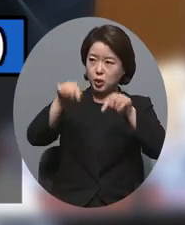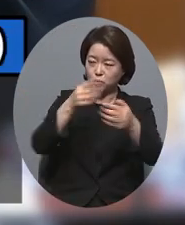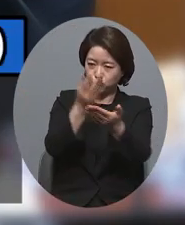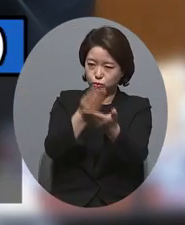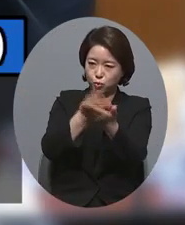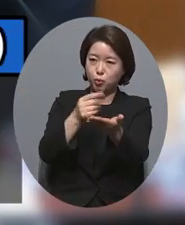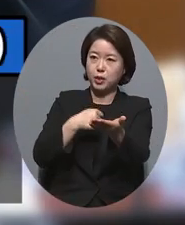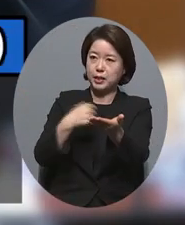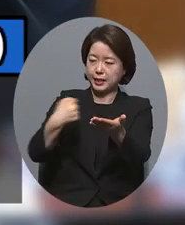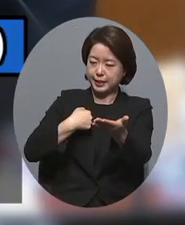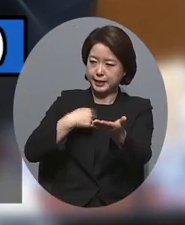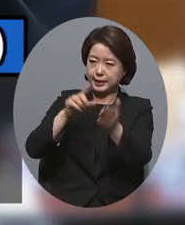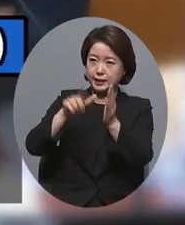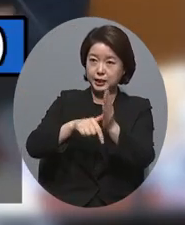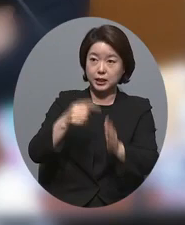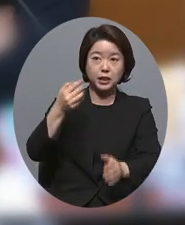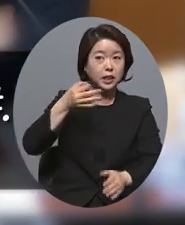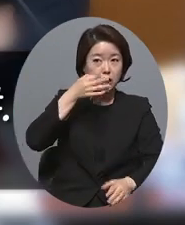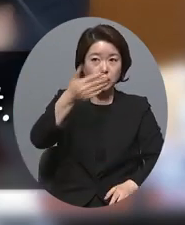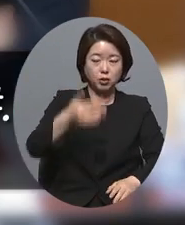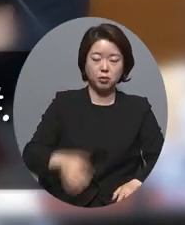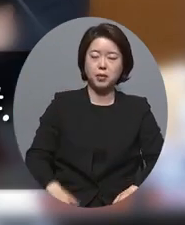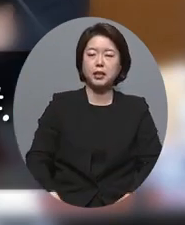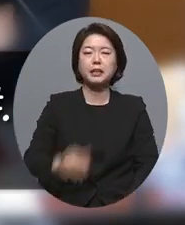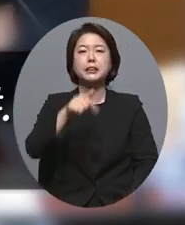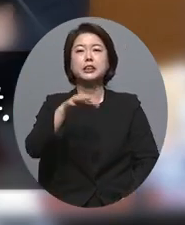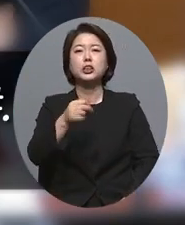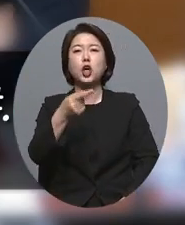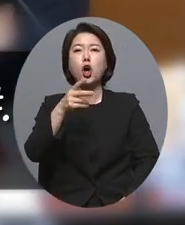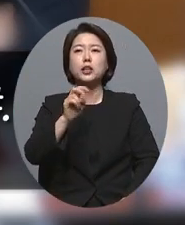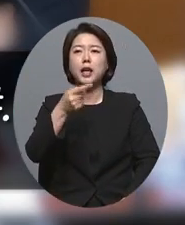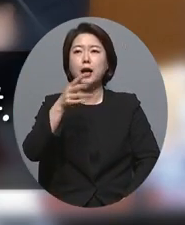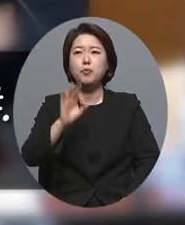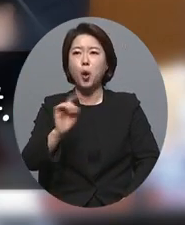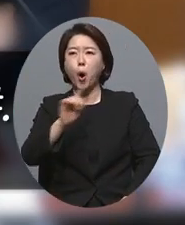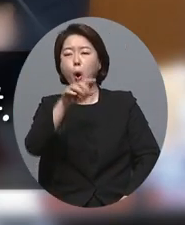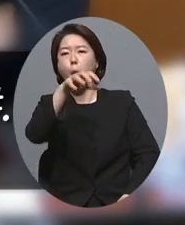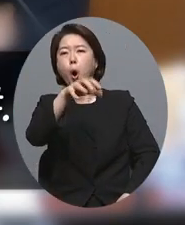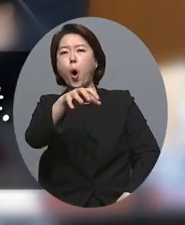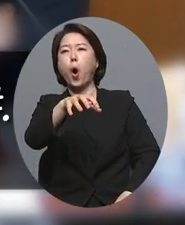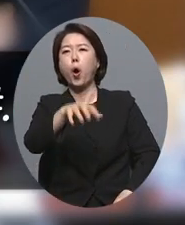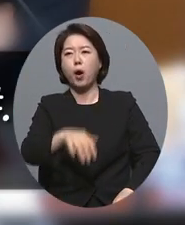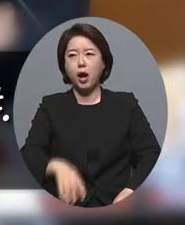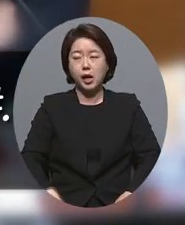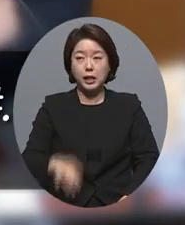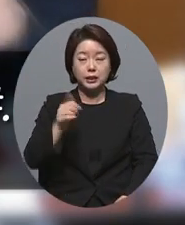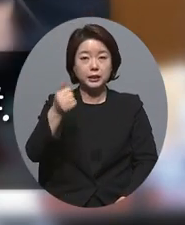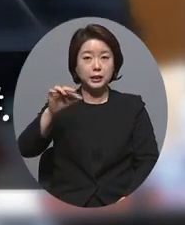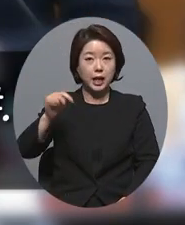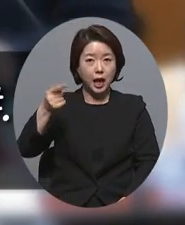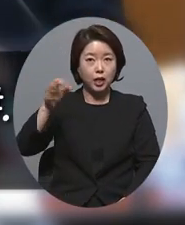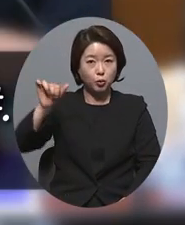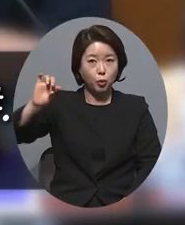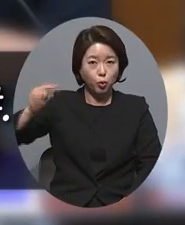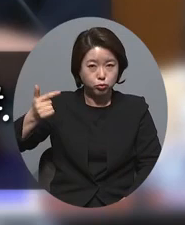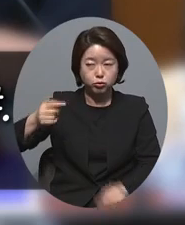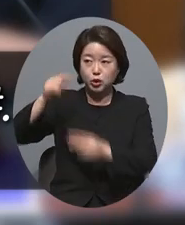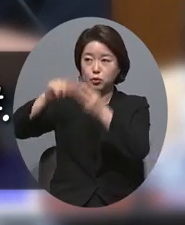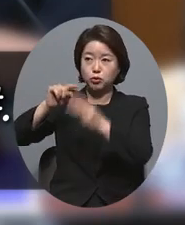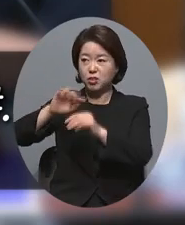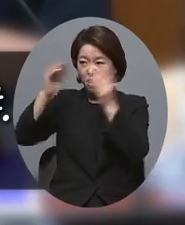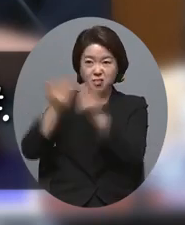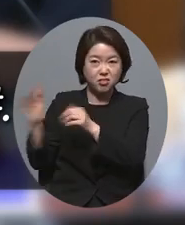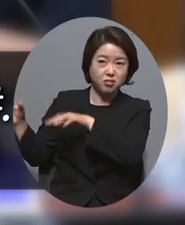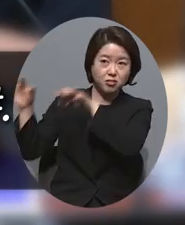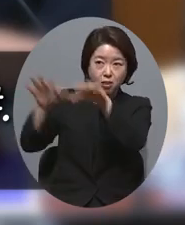저에게 주어진 시간만큼 한번 들어보겠습니다. 송강도 어제 자빌렸어. 근데 한정훈의 윤석열까지 다 온 거야. 종대는